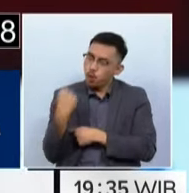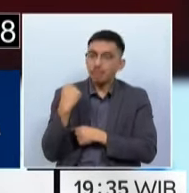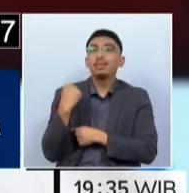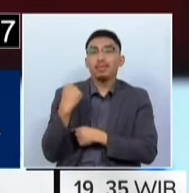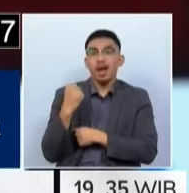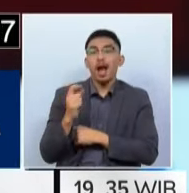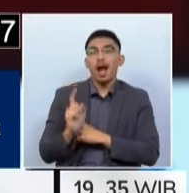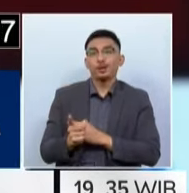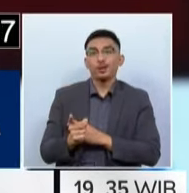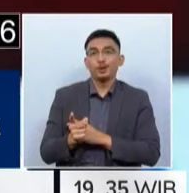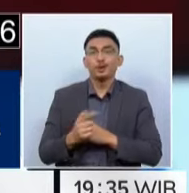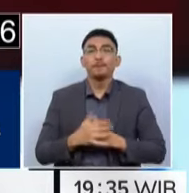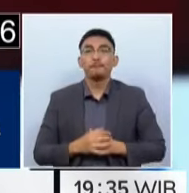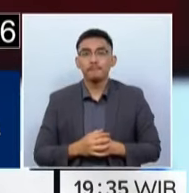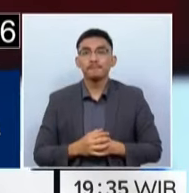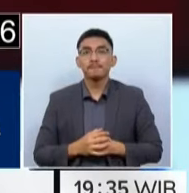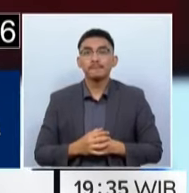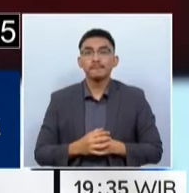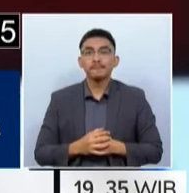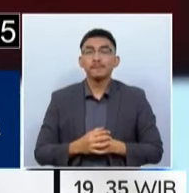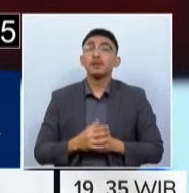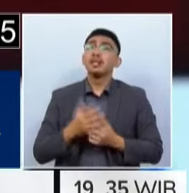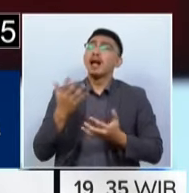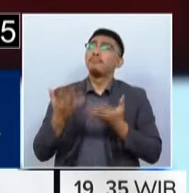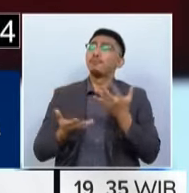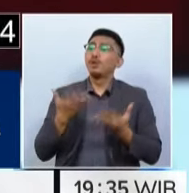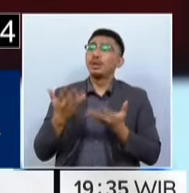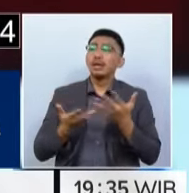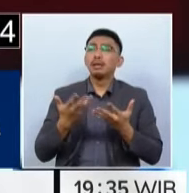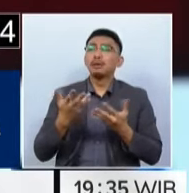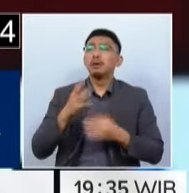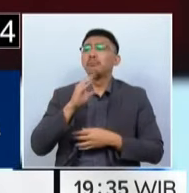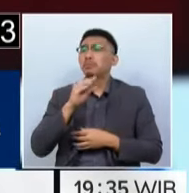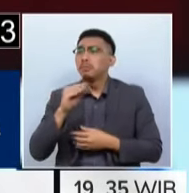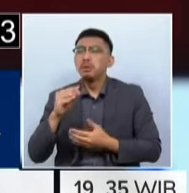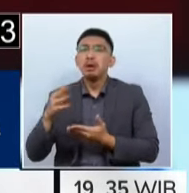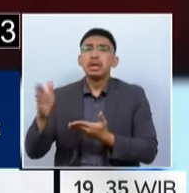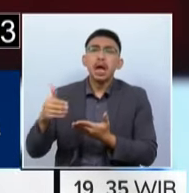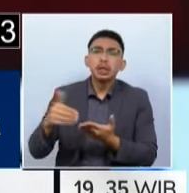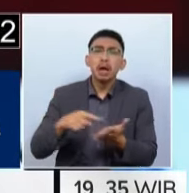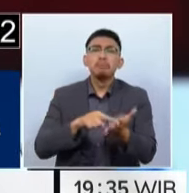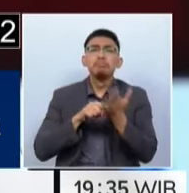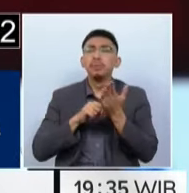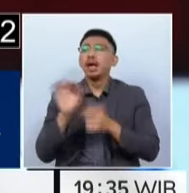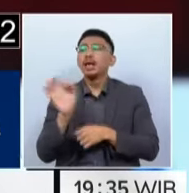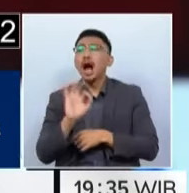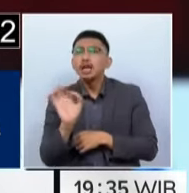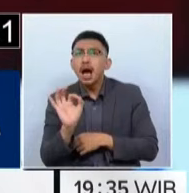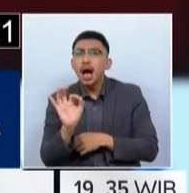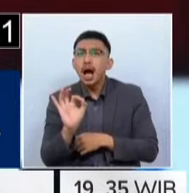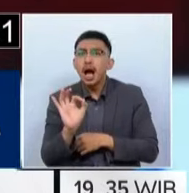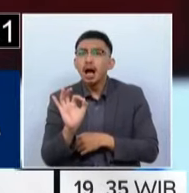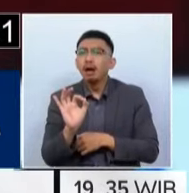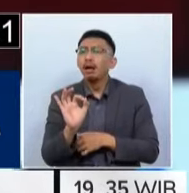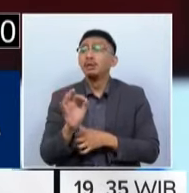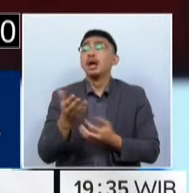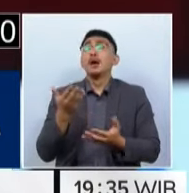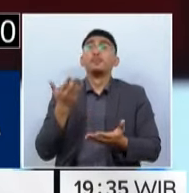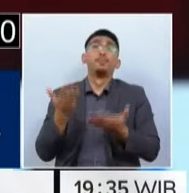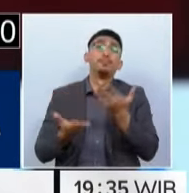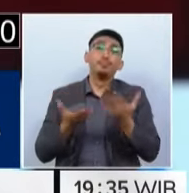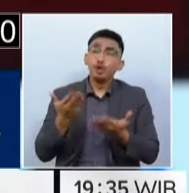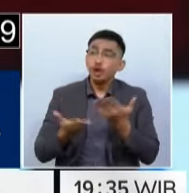Mungkin ada yang asal bicara tanpa data ya kan mungkor Ambisi